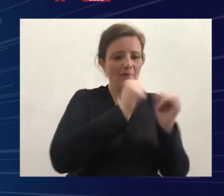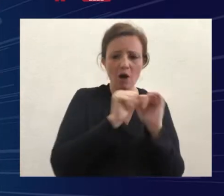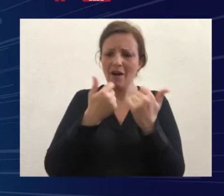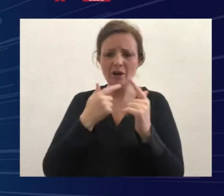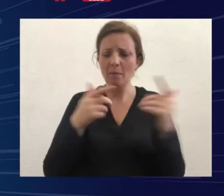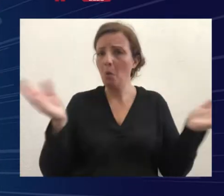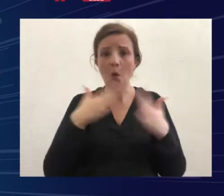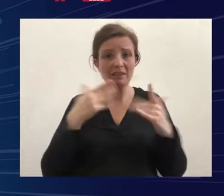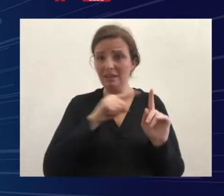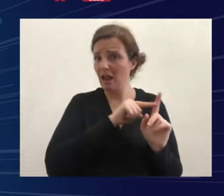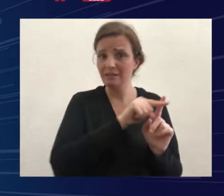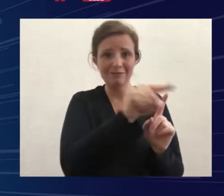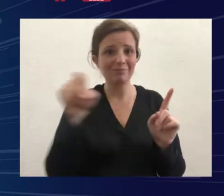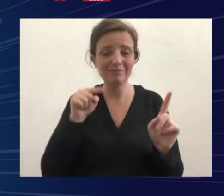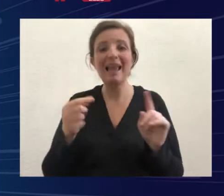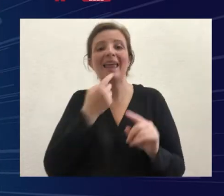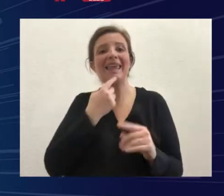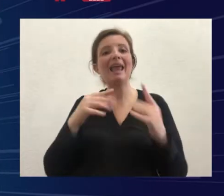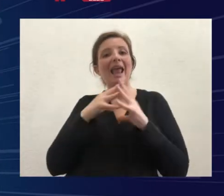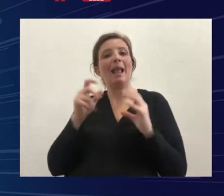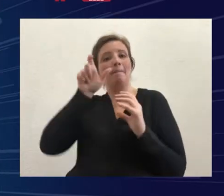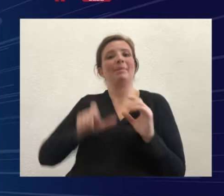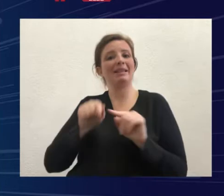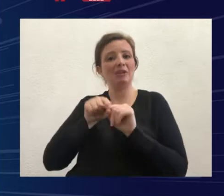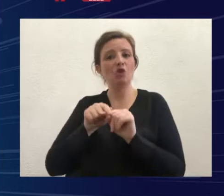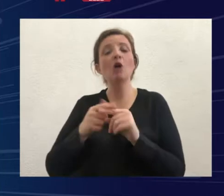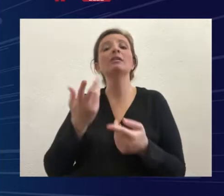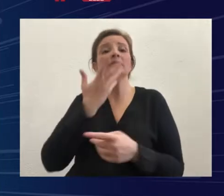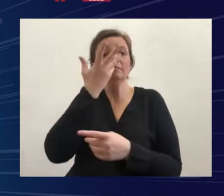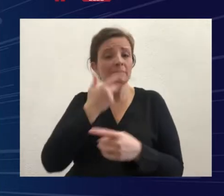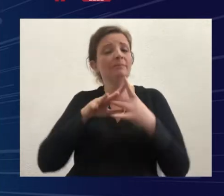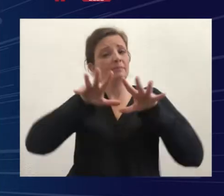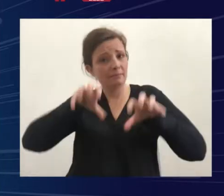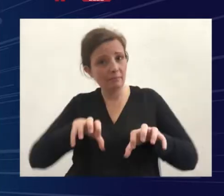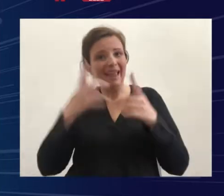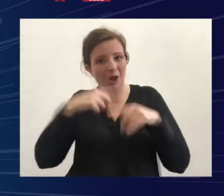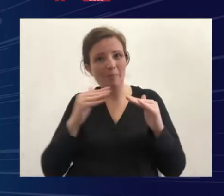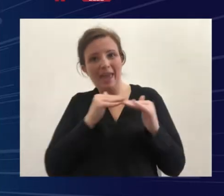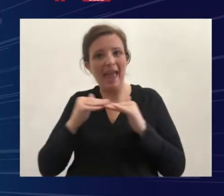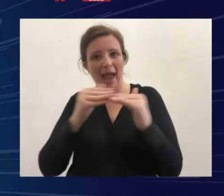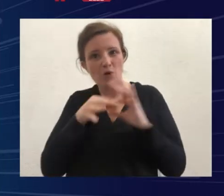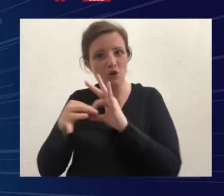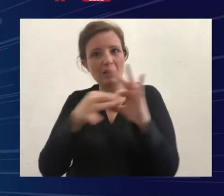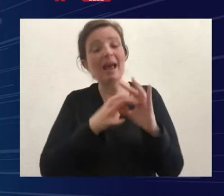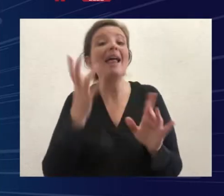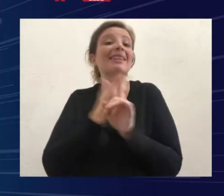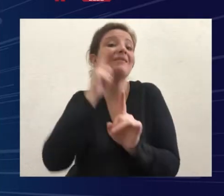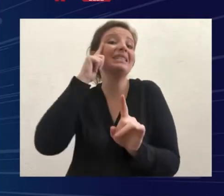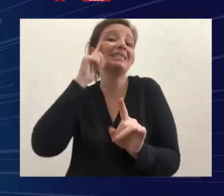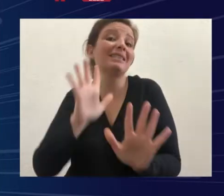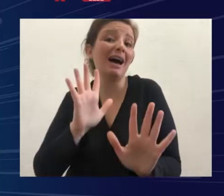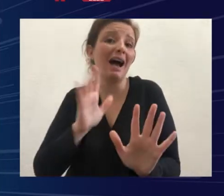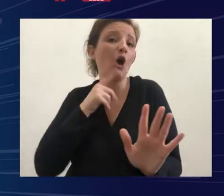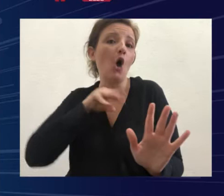forma adottata, in altri termini, l'imprenditore che voglia impegnarsi sul fronte dell'equo e solidale